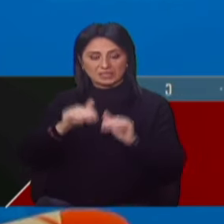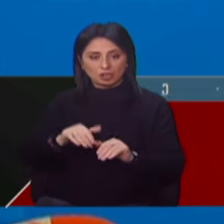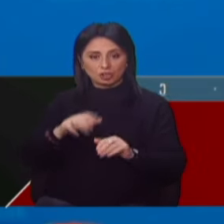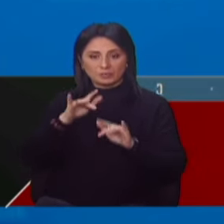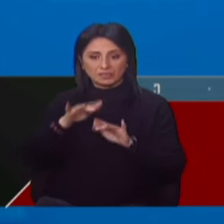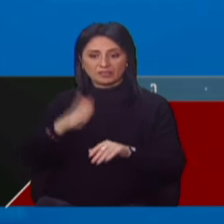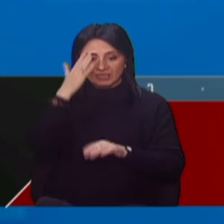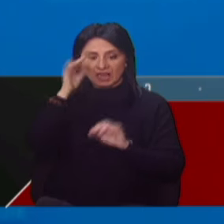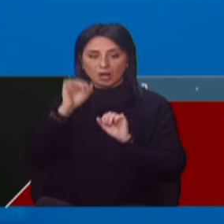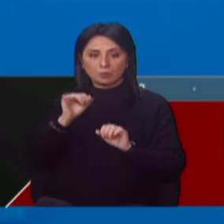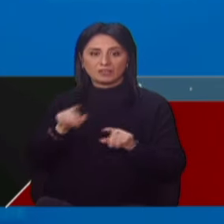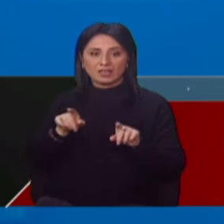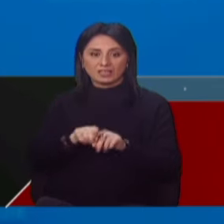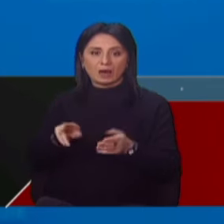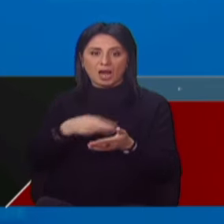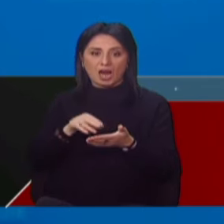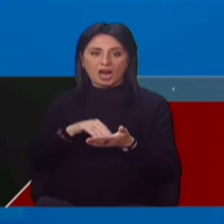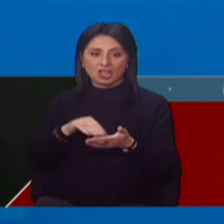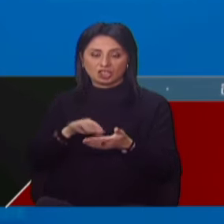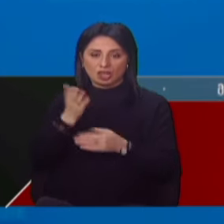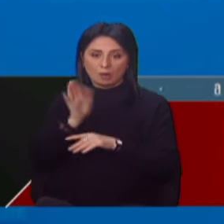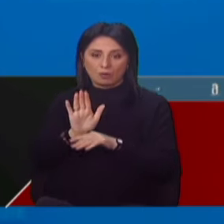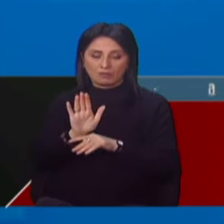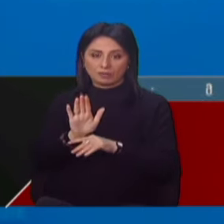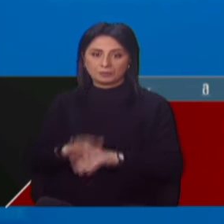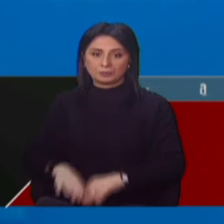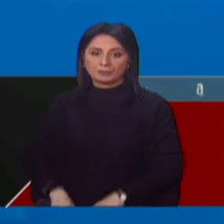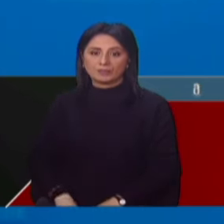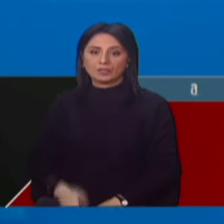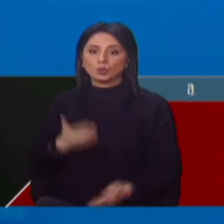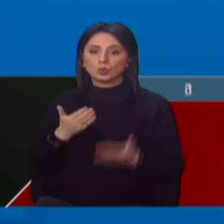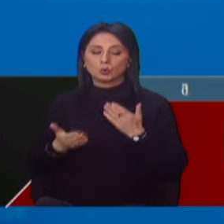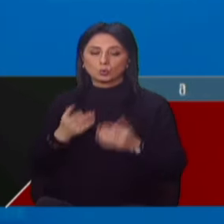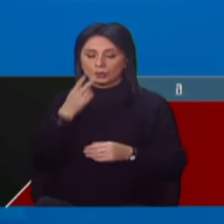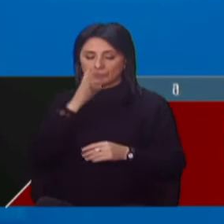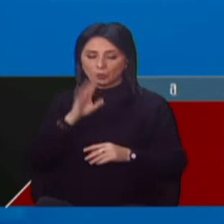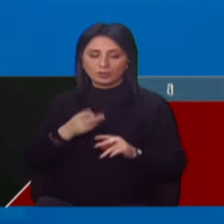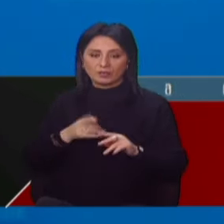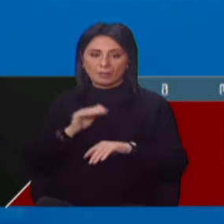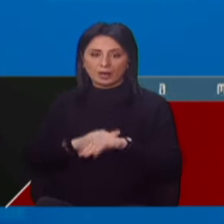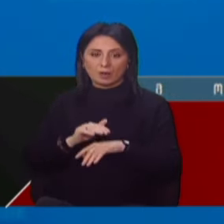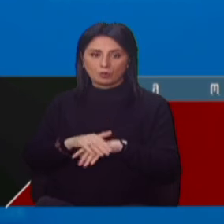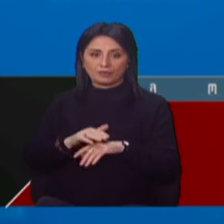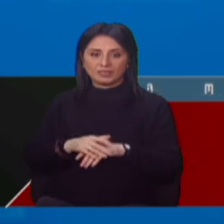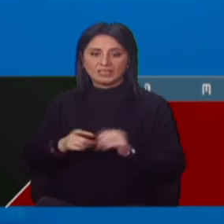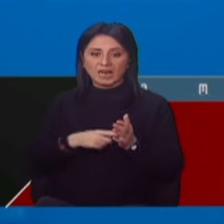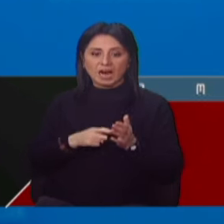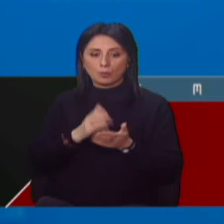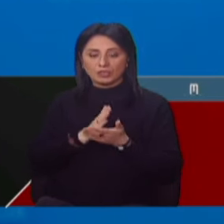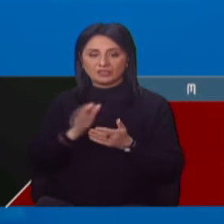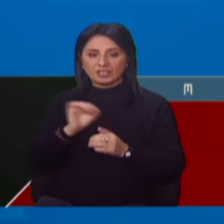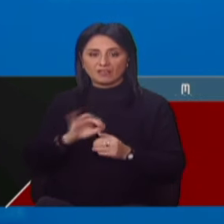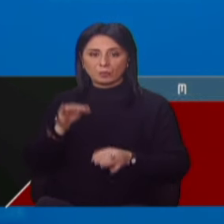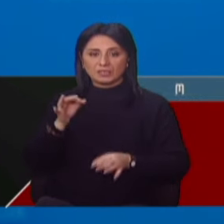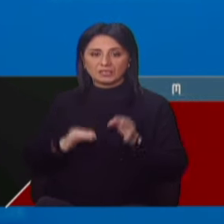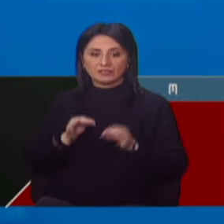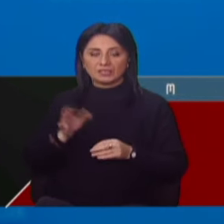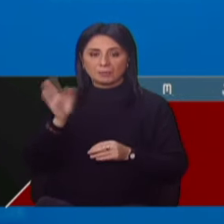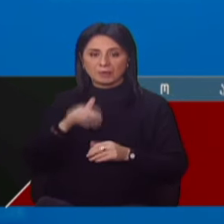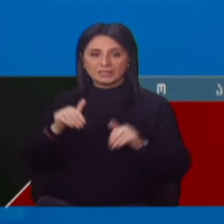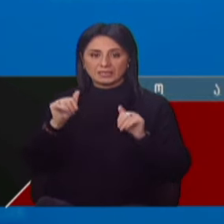შემდეგ სახალხო დამცველმა, ასე ვთქვათ, ანგარიშიც გამოაქვეყნა. თუმცა მიუხედავად ამ გარემოებებისა, გამოძიების ნაწილში ევროპულმა სასამართლომ